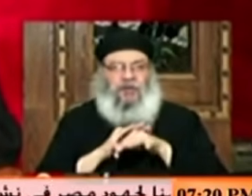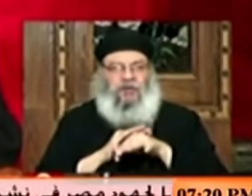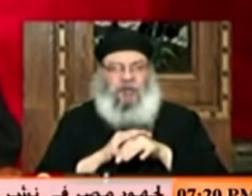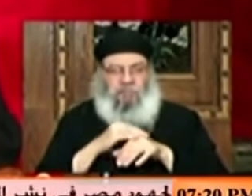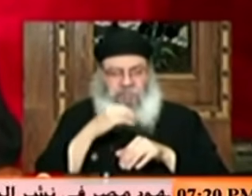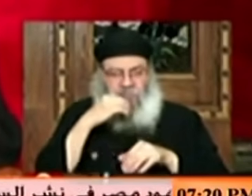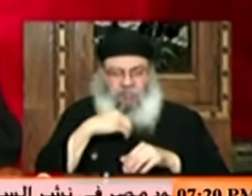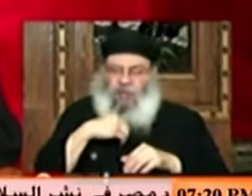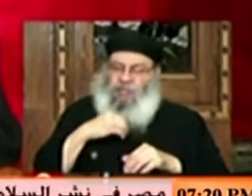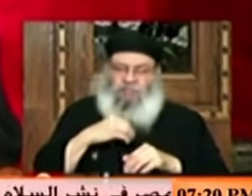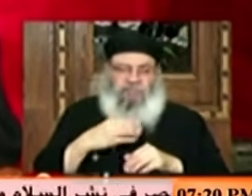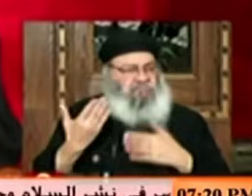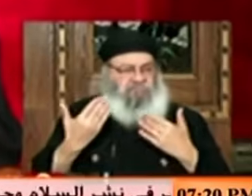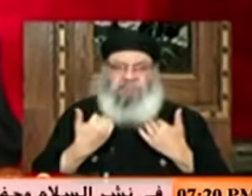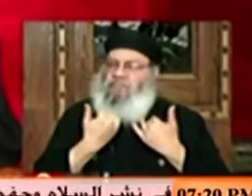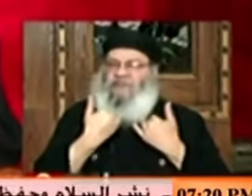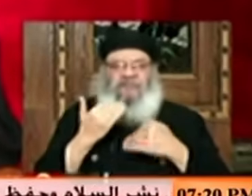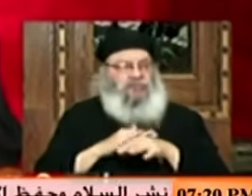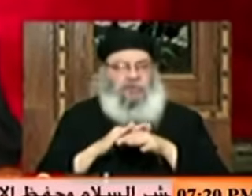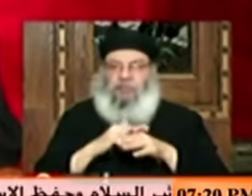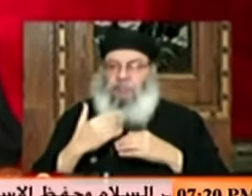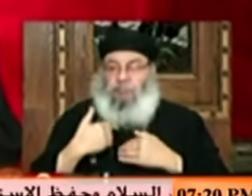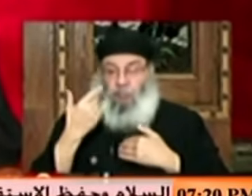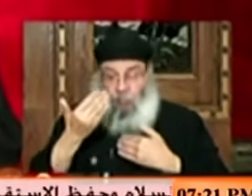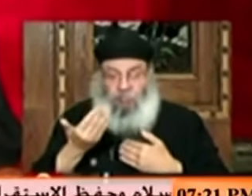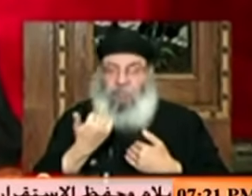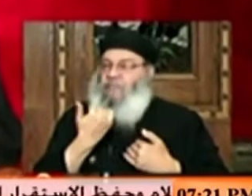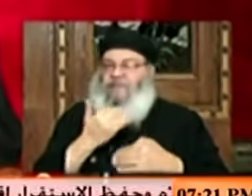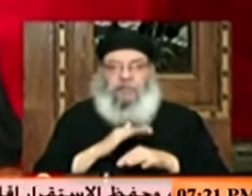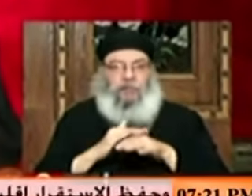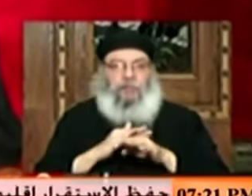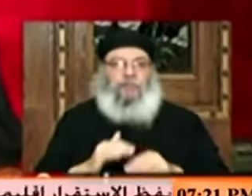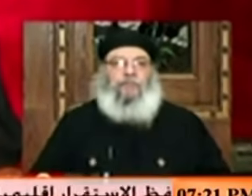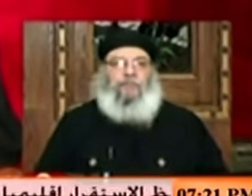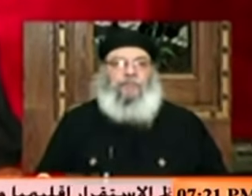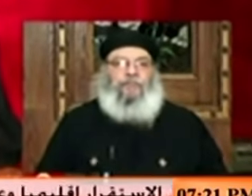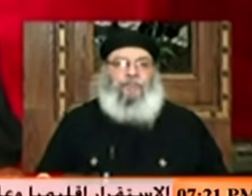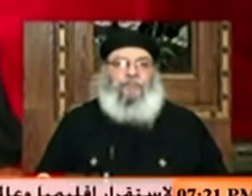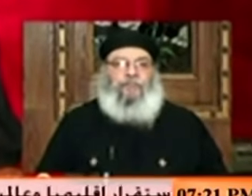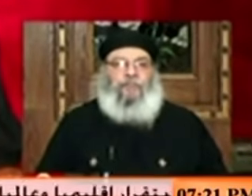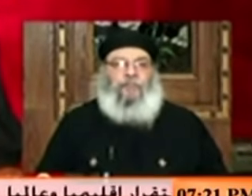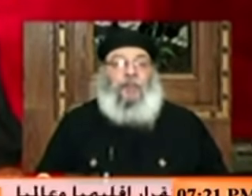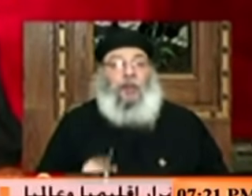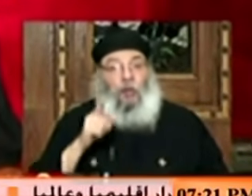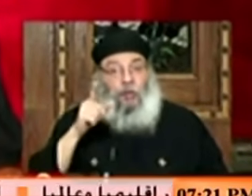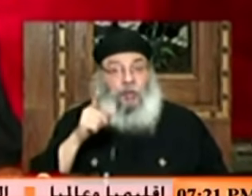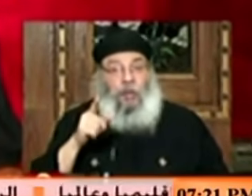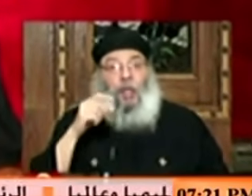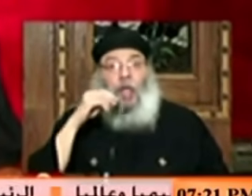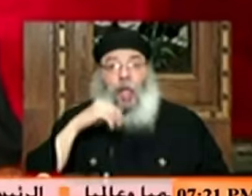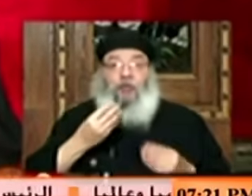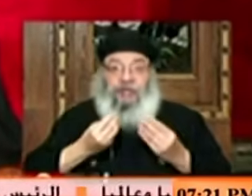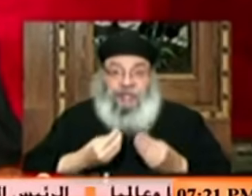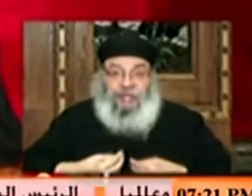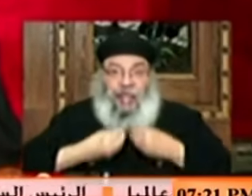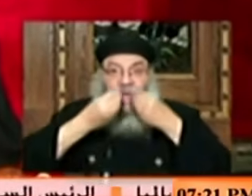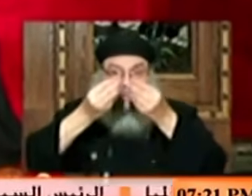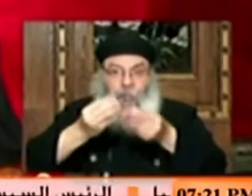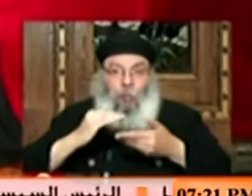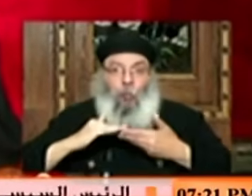متاسف في الكلمه كانه ما بيحسش ايها الحبيب اذا اردت ان تقدم